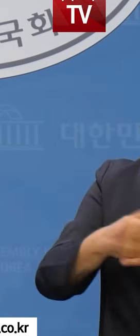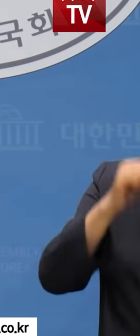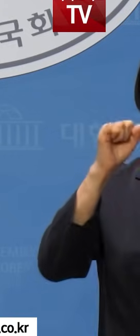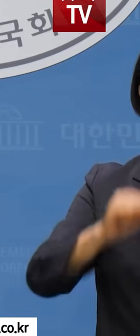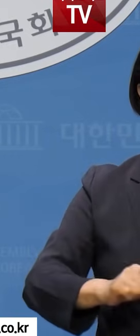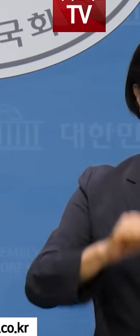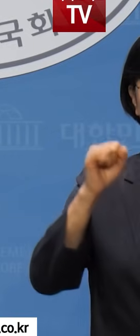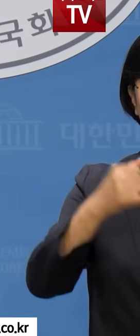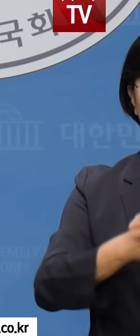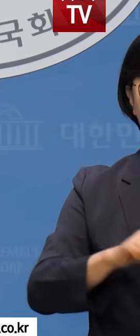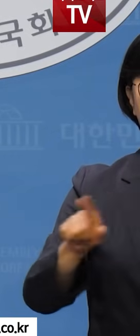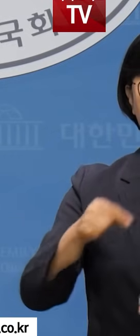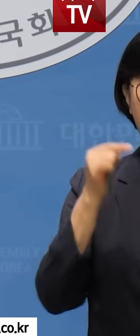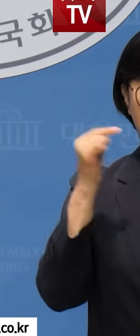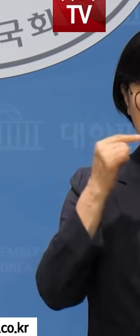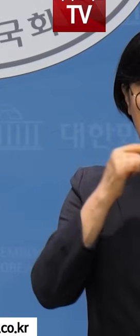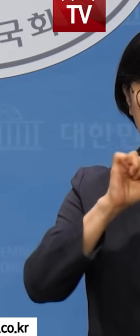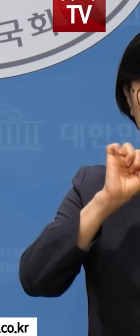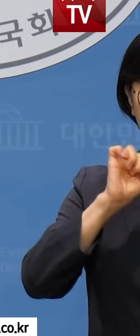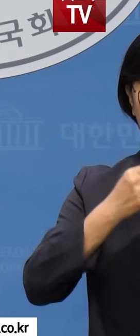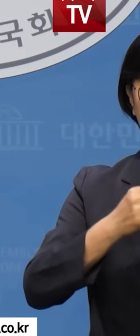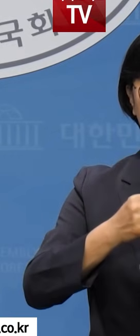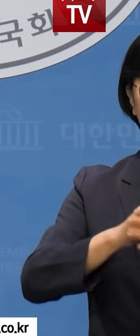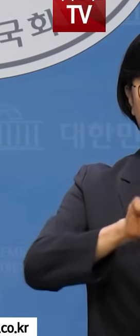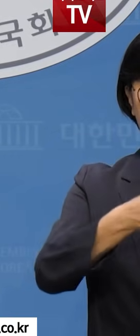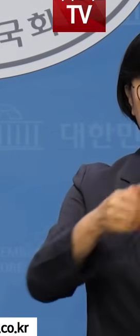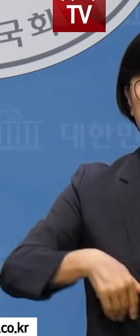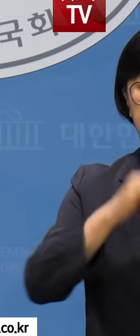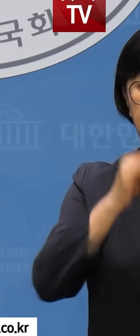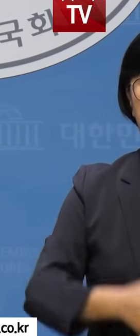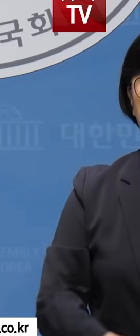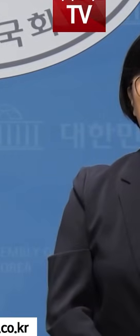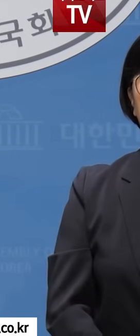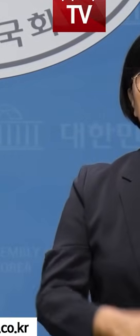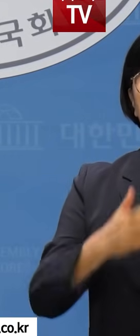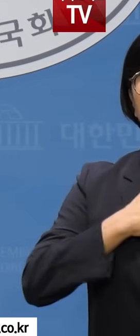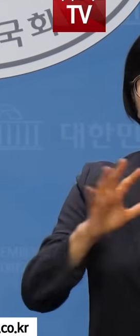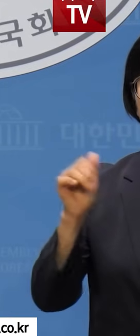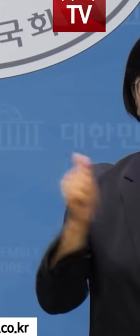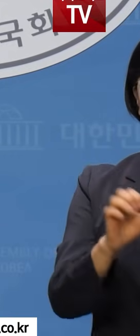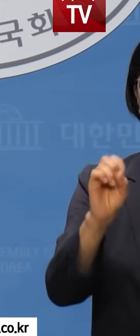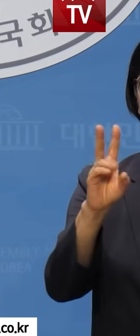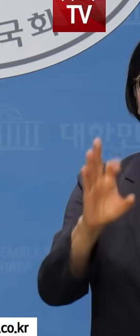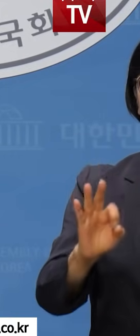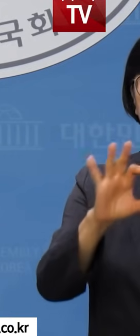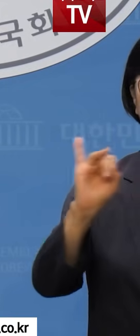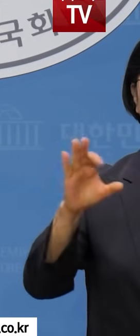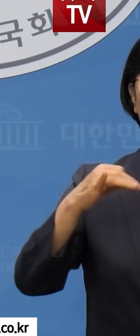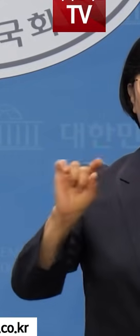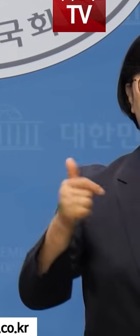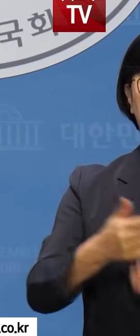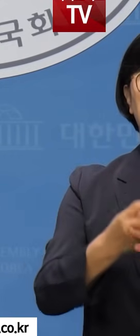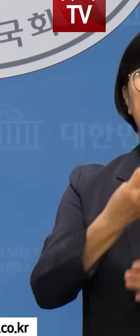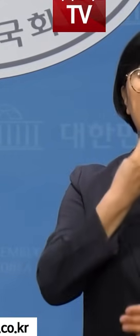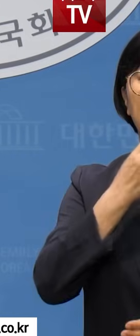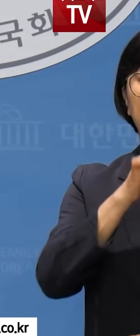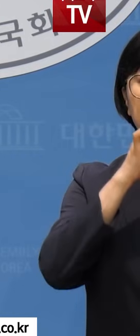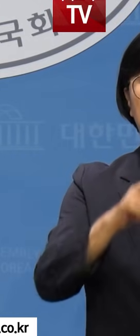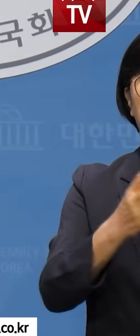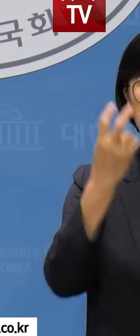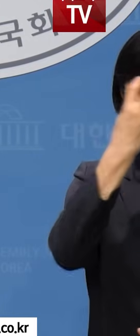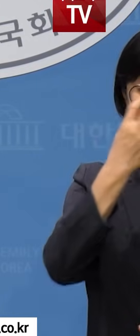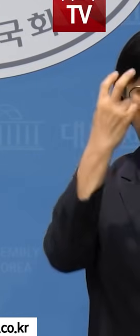행위에 대해서는 엄정한 처벌이 이루어져야 합니다. 이에 저 국회의원 양의원영은